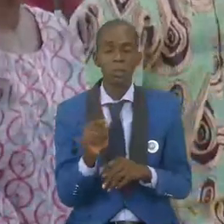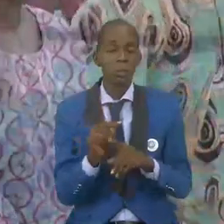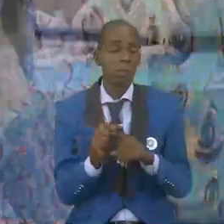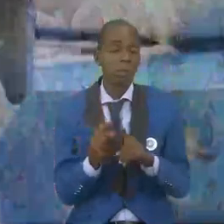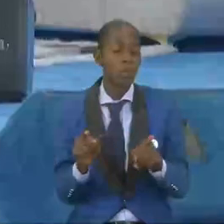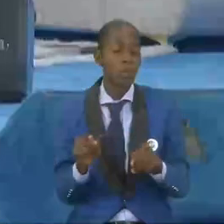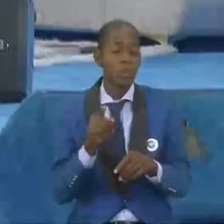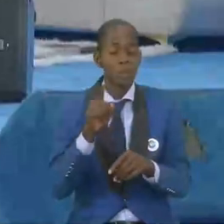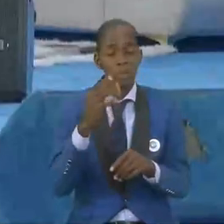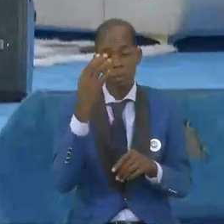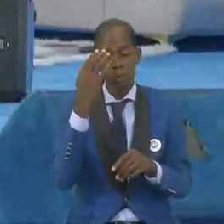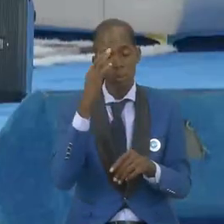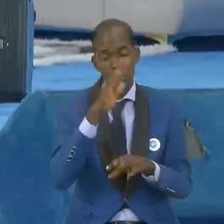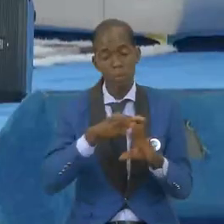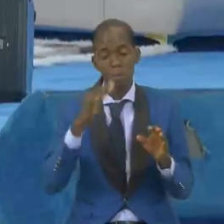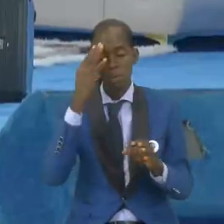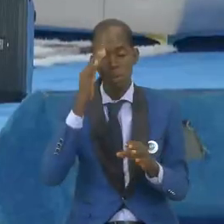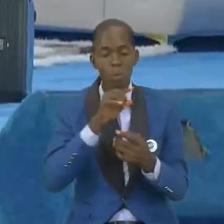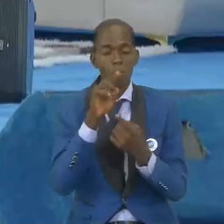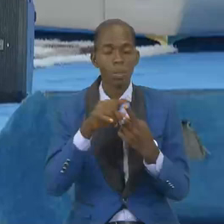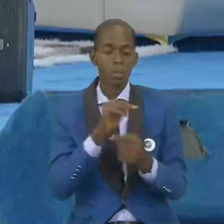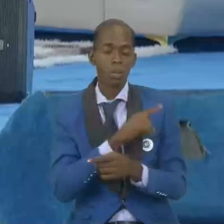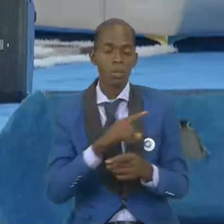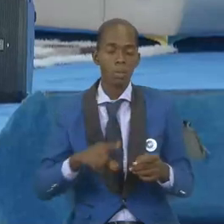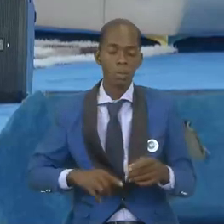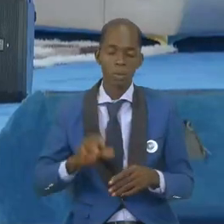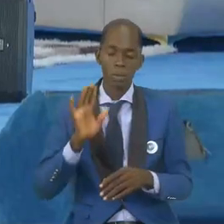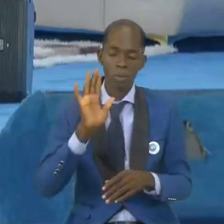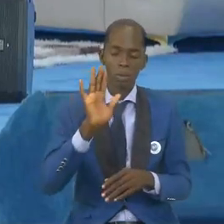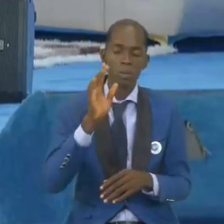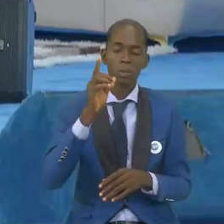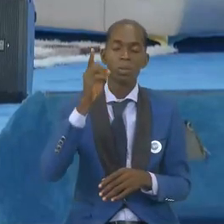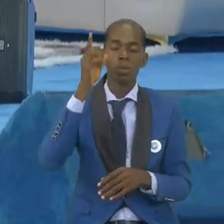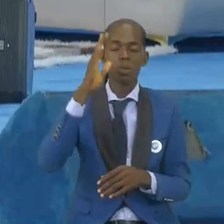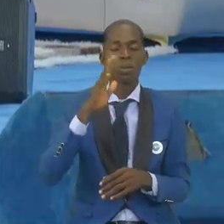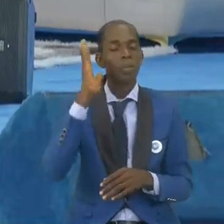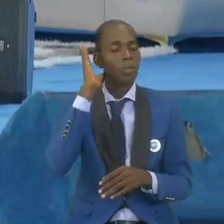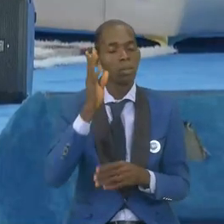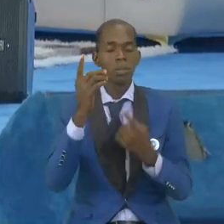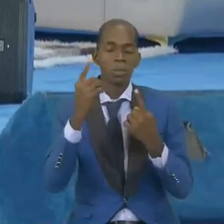vous ne connaissez pas quand votre Seigneur viendra.